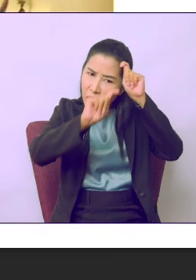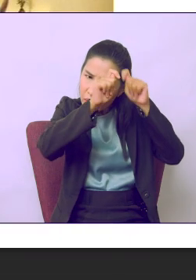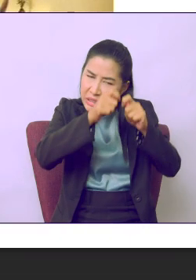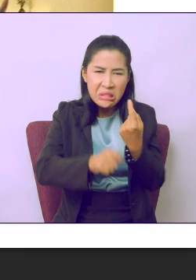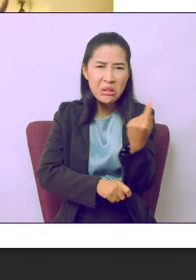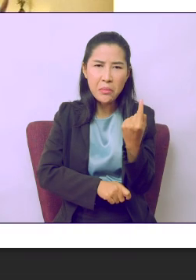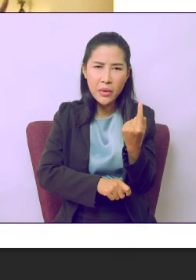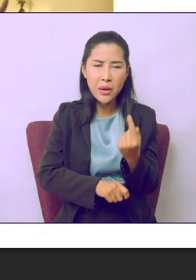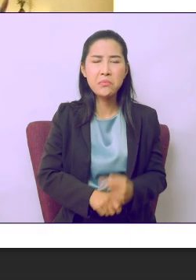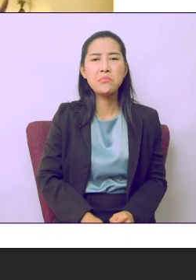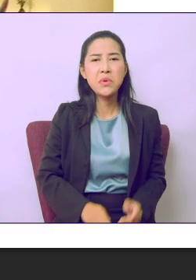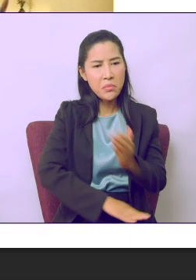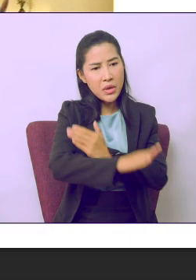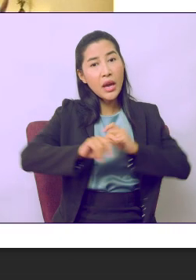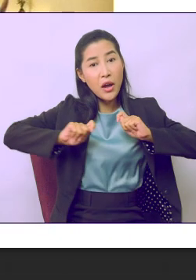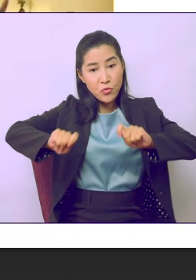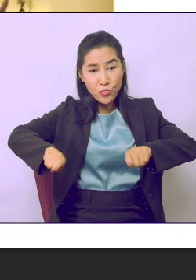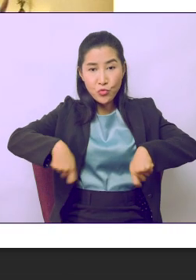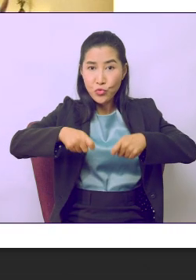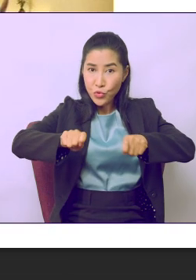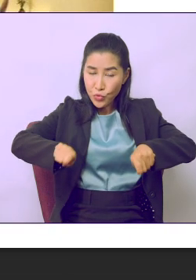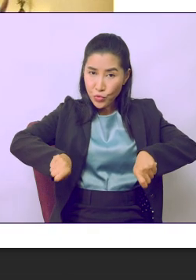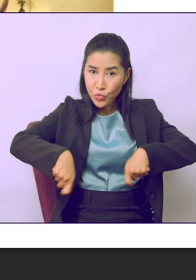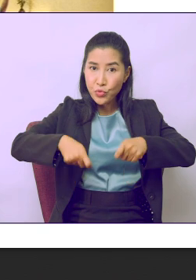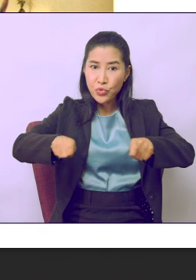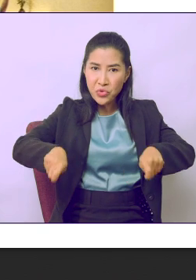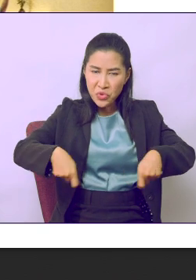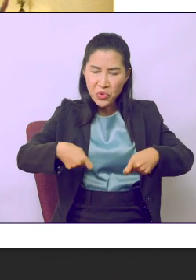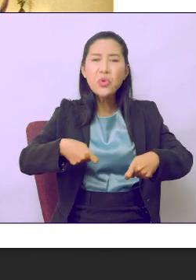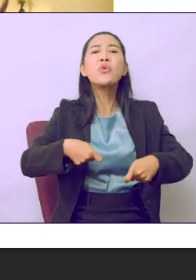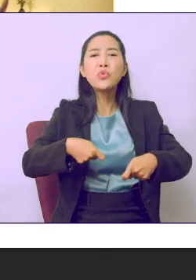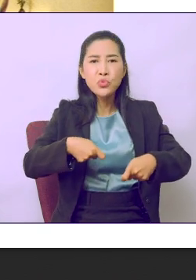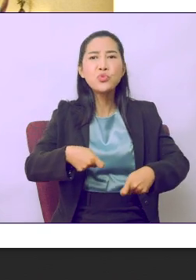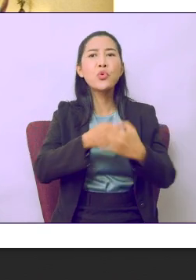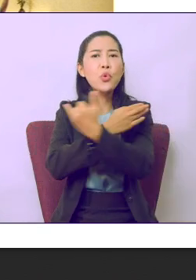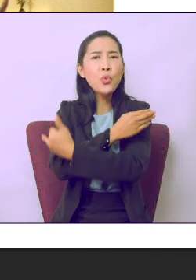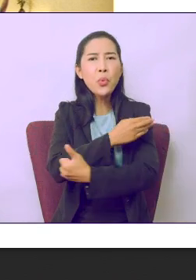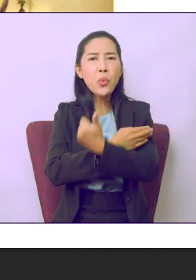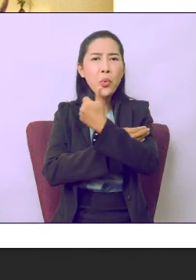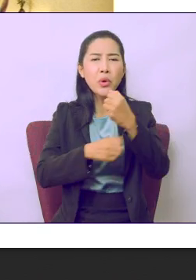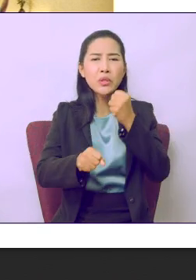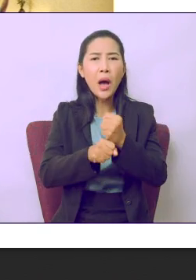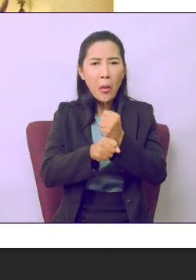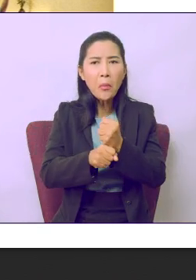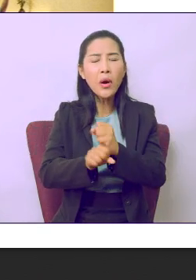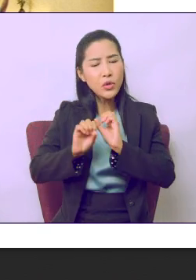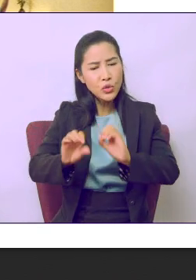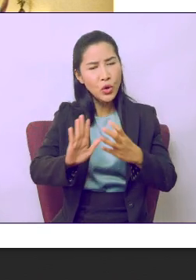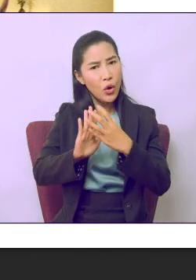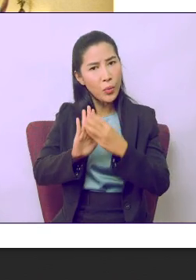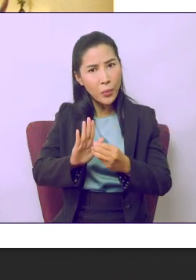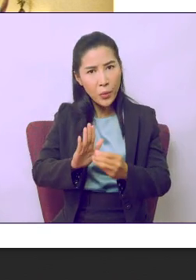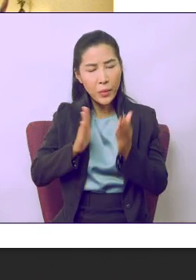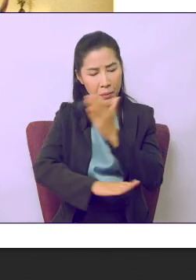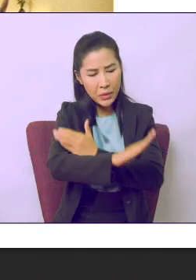ชร์ด้วยนะครับซึ่งช่วงหลังๆเนี่ยนะครับทางทางตะวันตกเนี่ยทำทำเรื่องวิวแชร์เยอะมากซึ่งผมชอบมากเลยอ่ะเพราะ